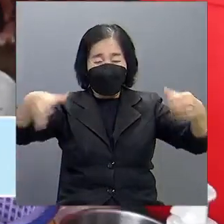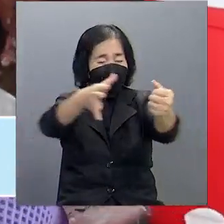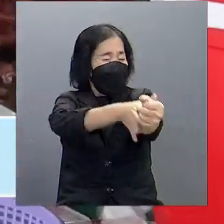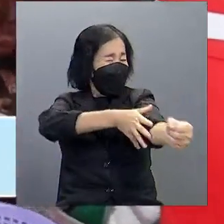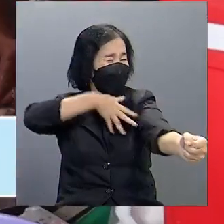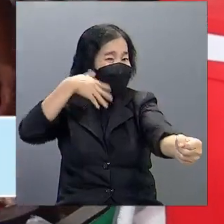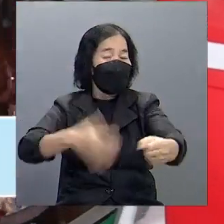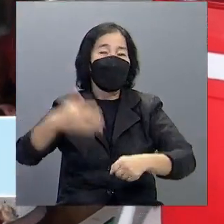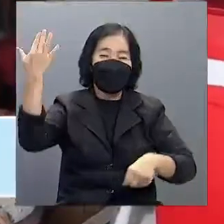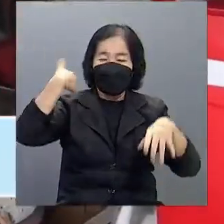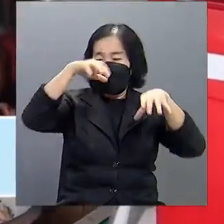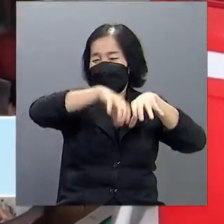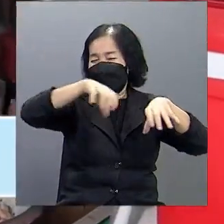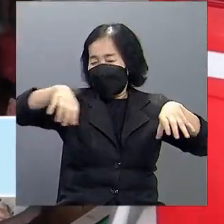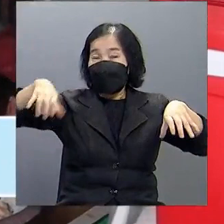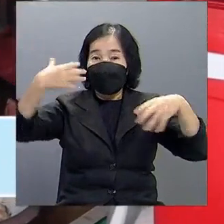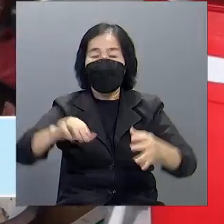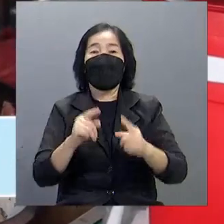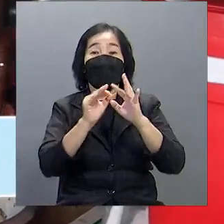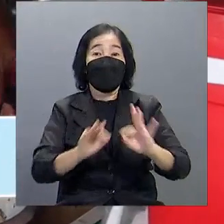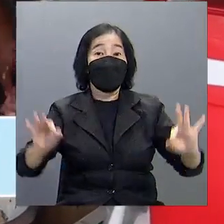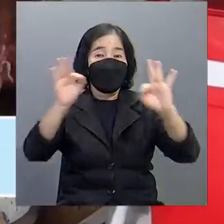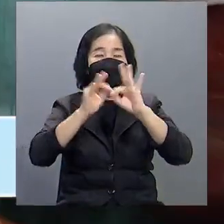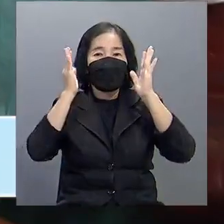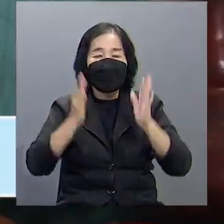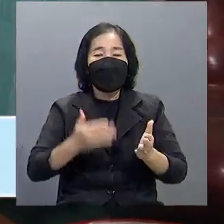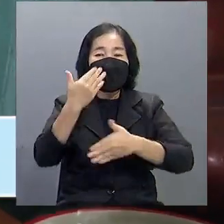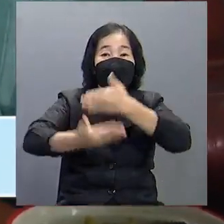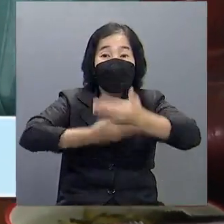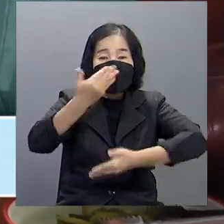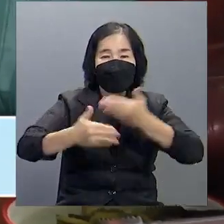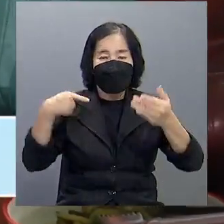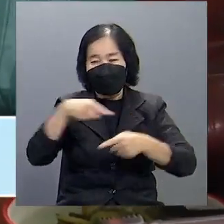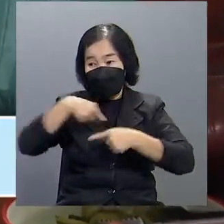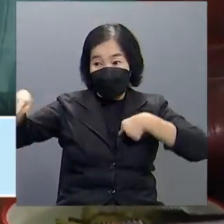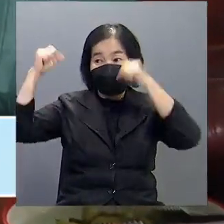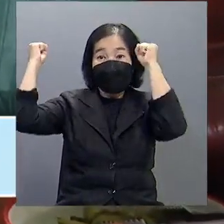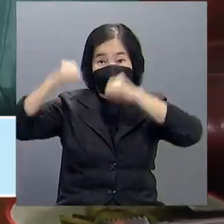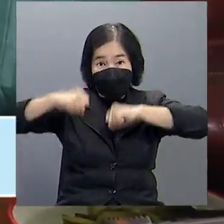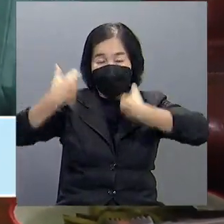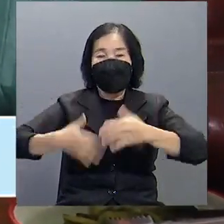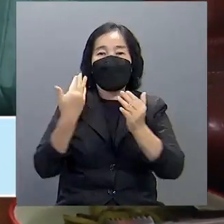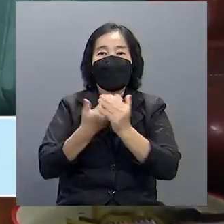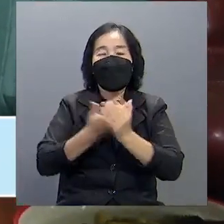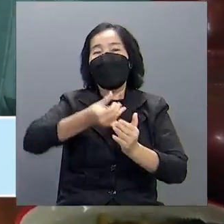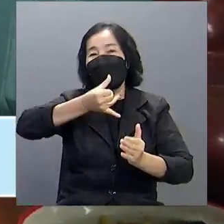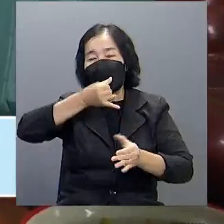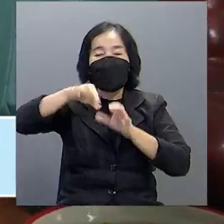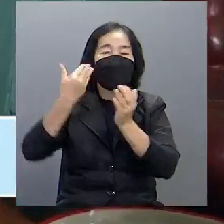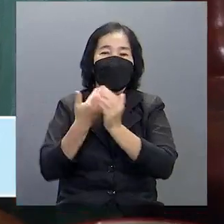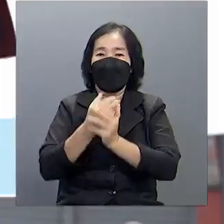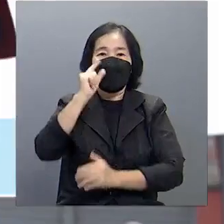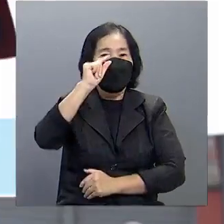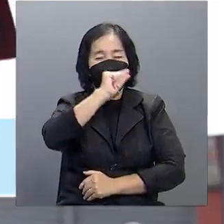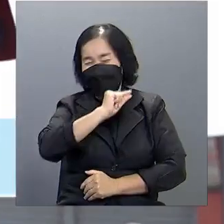างที่สำคัญพ่อค้าแม่ค้าในซอยนี้ตกลงกันแล้วพร้อมใจขายอาหารและเครื่องดื่ม20บาทในราคาเริ่มต้